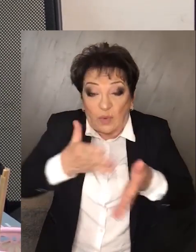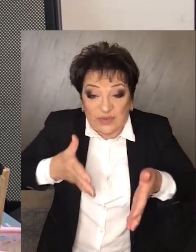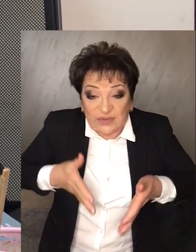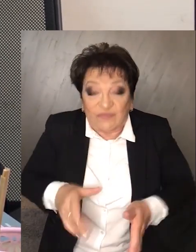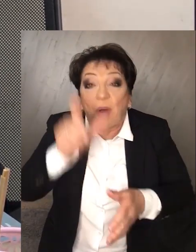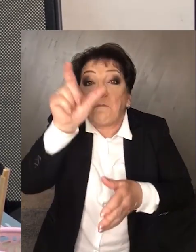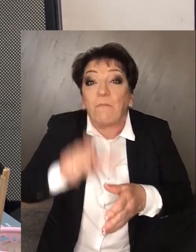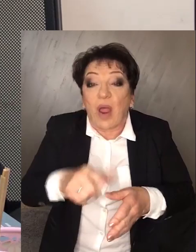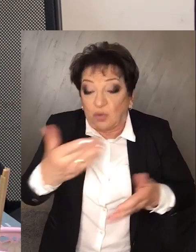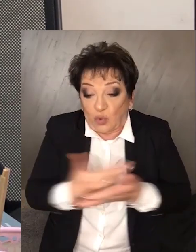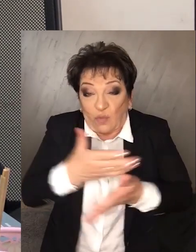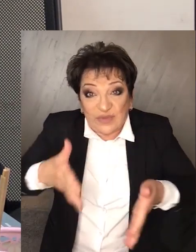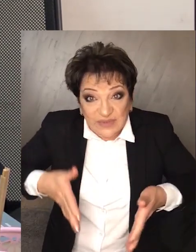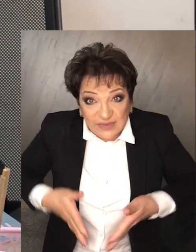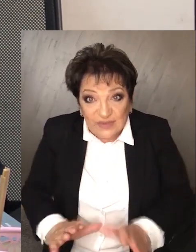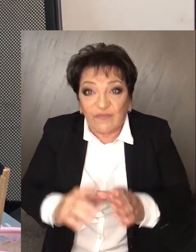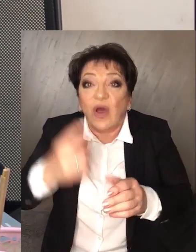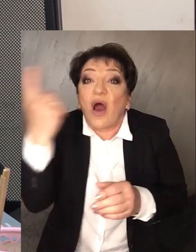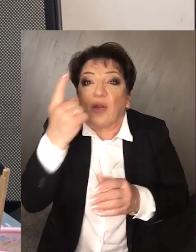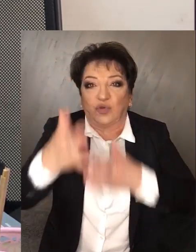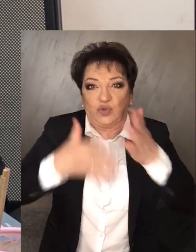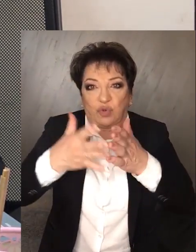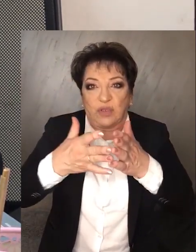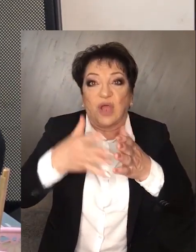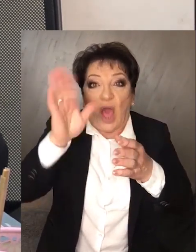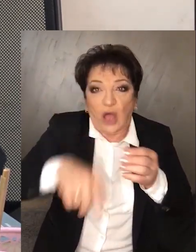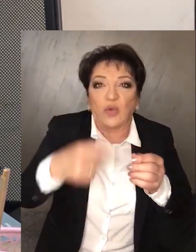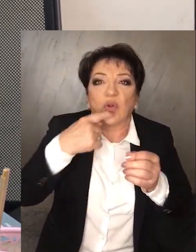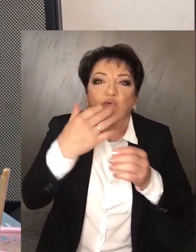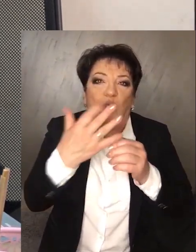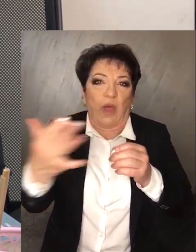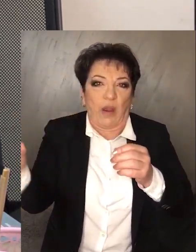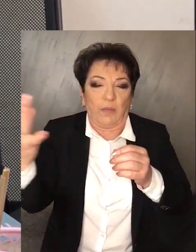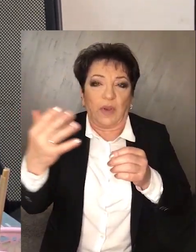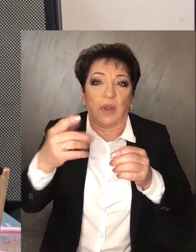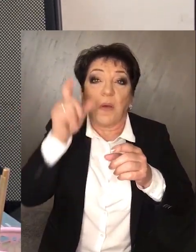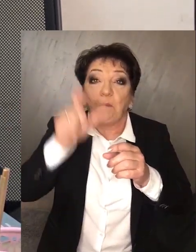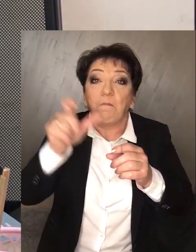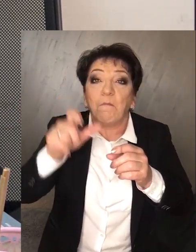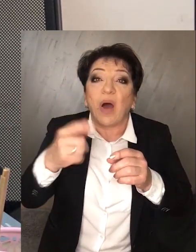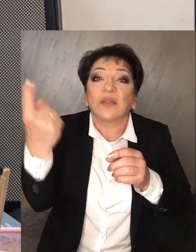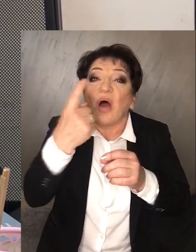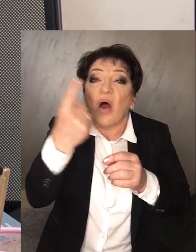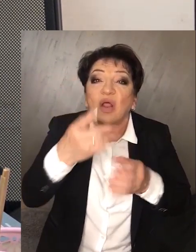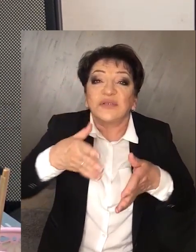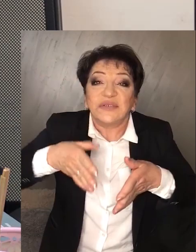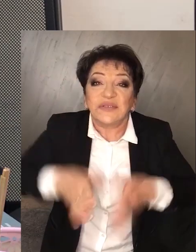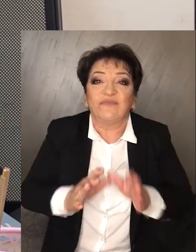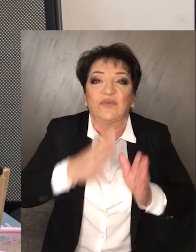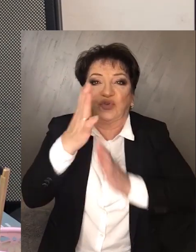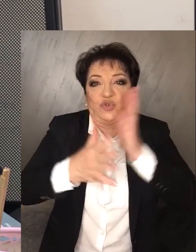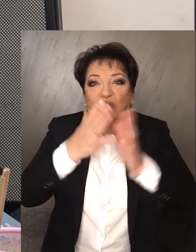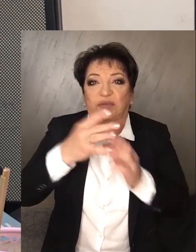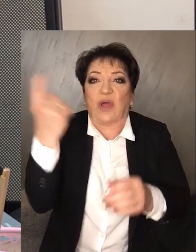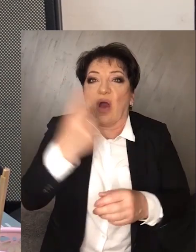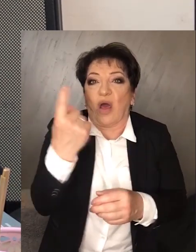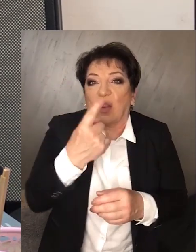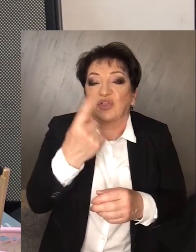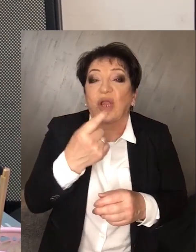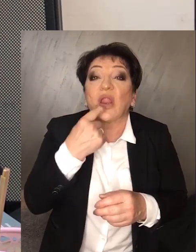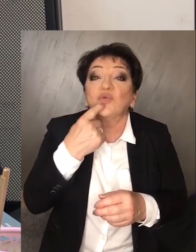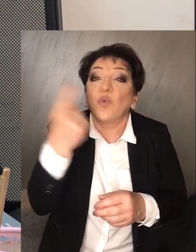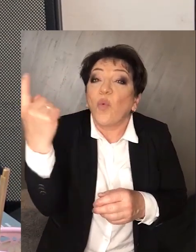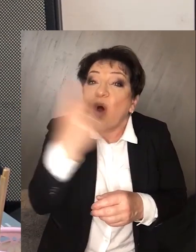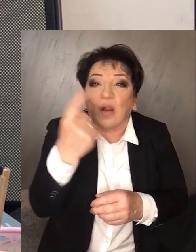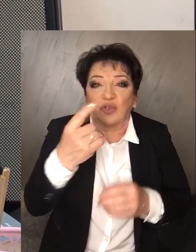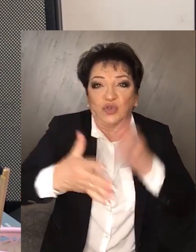եղել, հետո խոսքն է եղել։ Այսինքն Աստծո պարգևն է, ամենաառաջին լեզուն է, կներեք այդպես կասեի։ Մարդկության առաջին լեզուն է